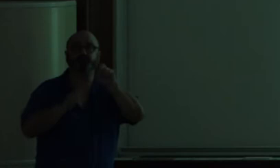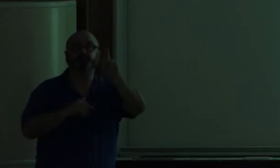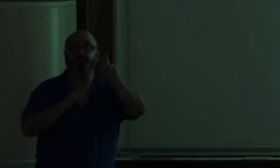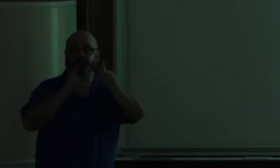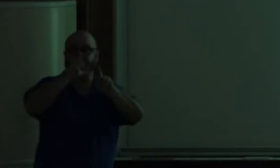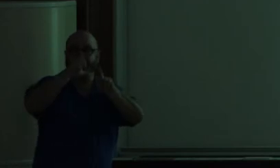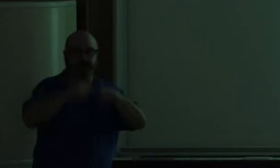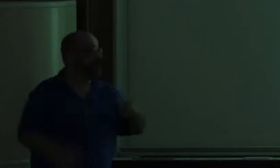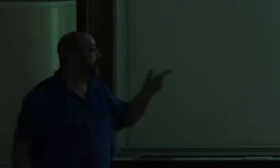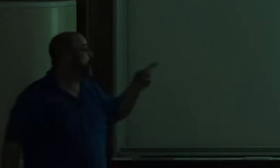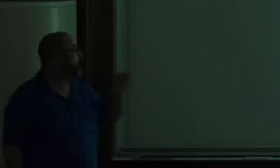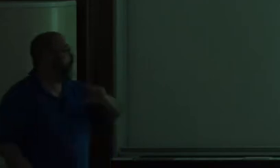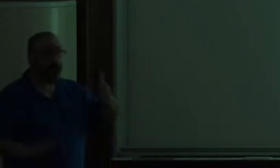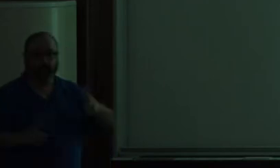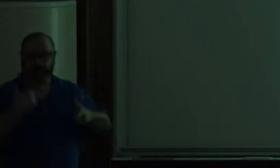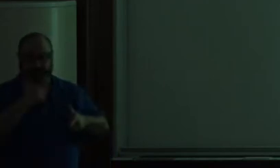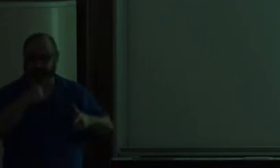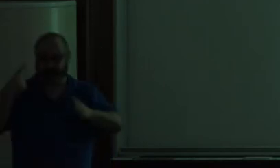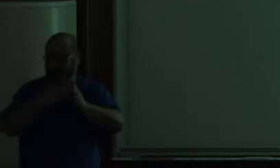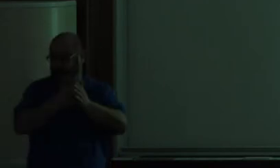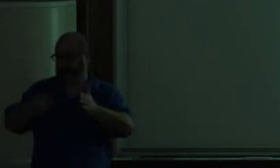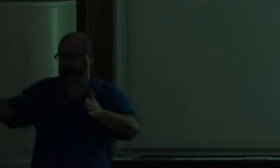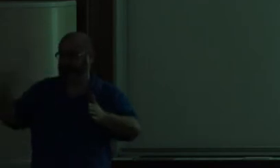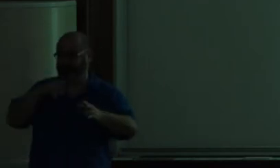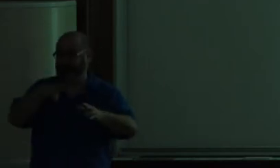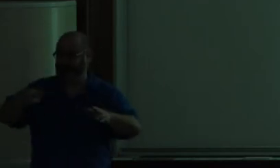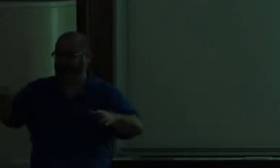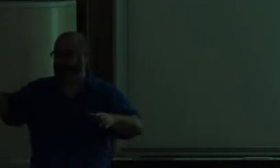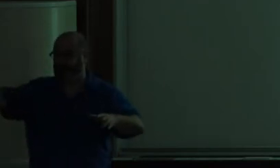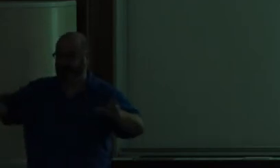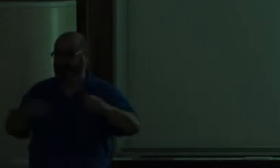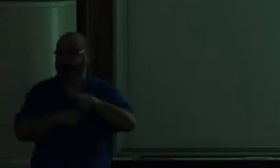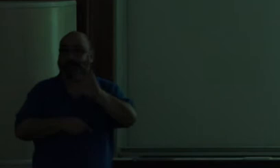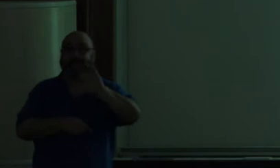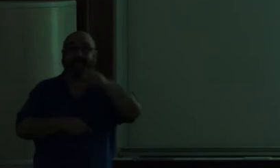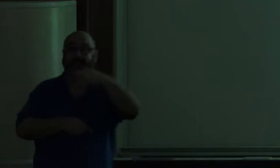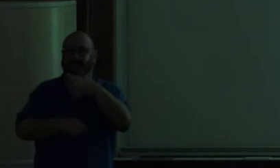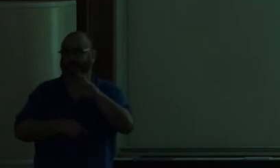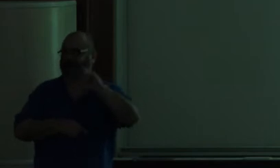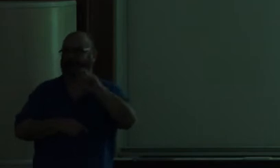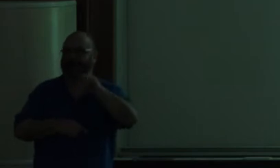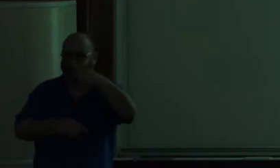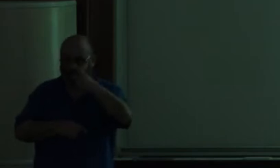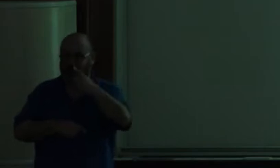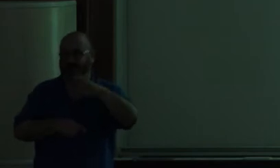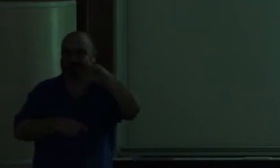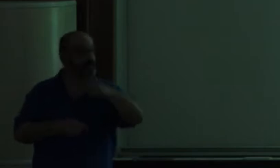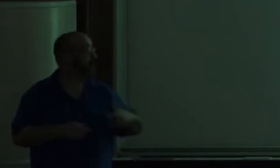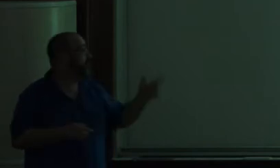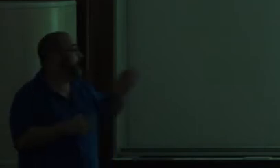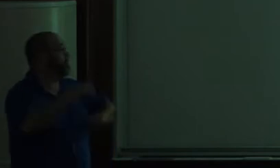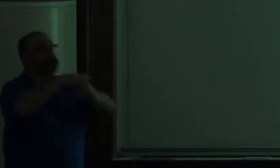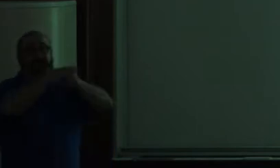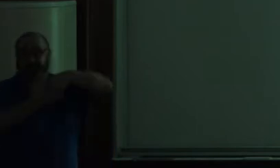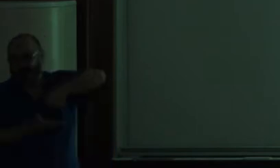bah, ça prend un itérable de booléen et ça vérifie s'ils sont tous vrais. C'est une sorte de super end. Et puis, bah, vous avez max qui vous donne le maximum d'une